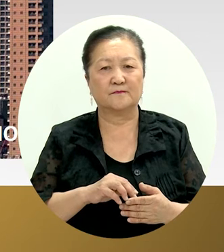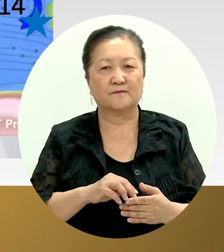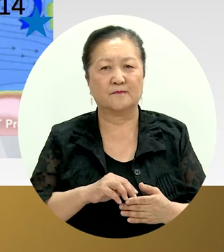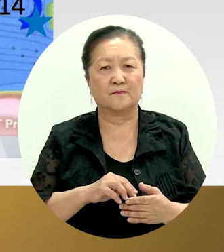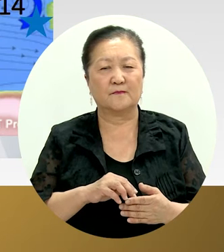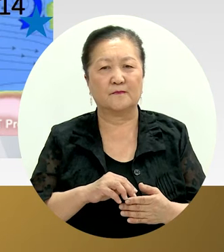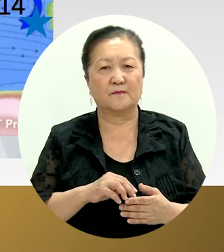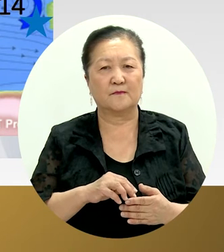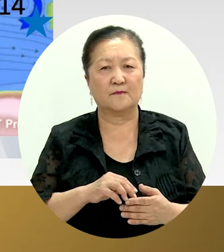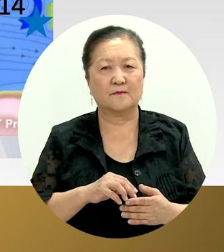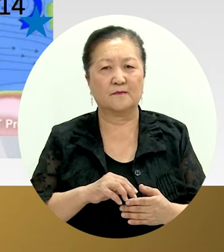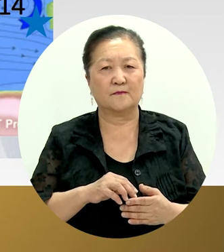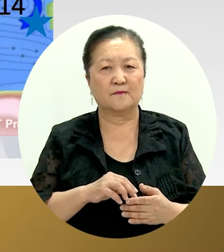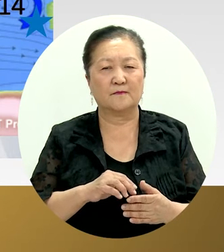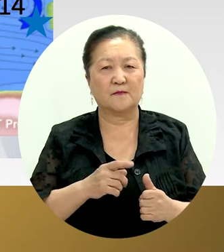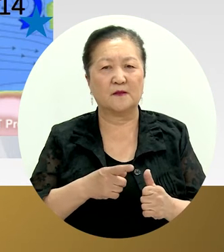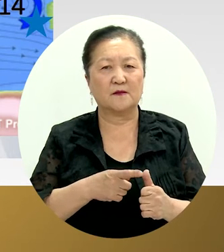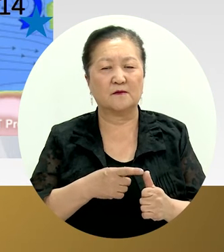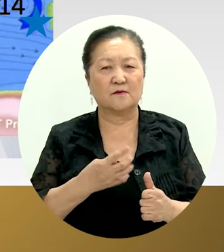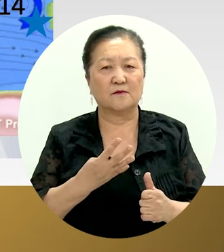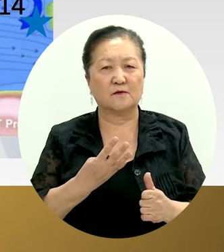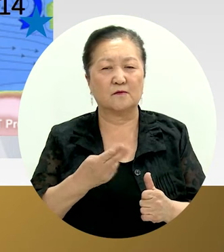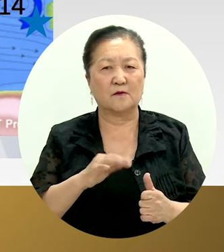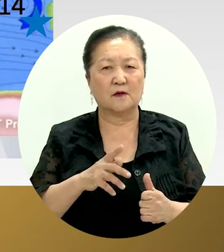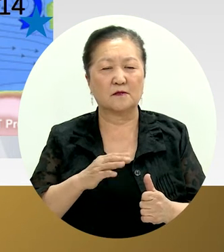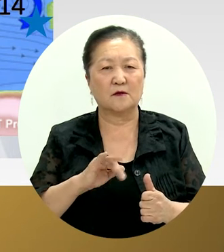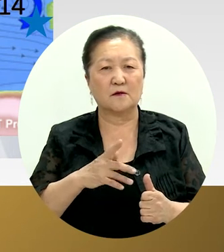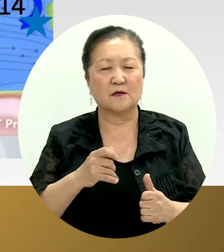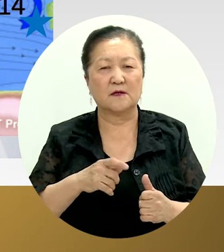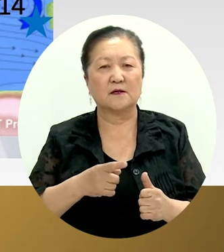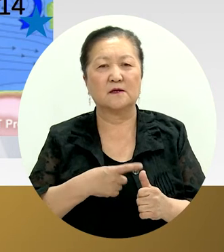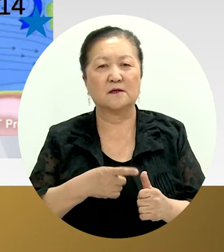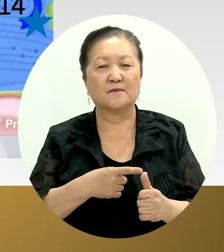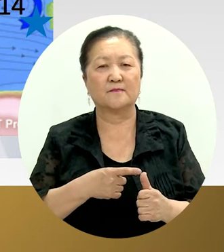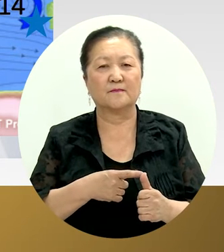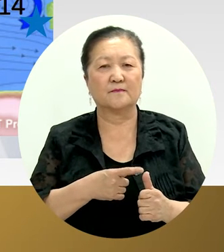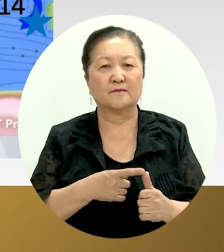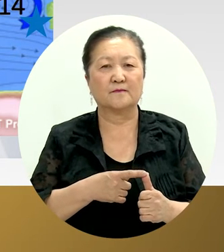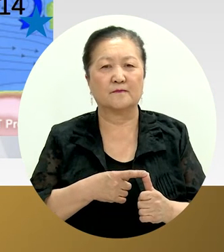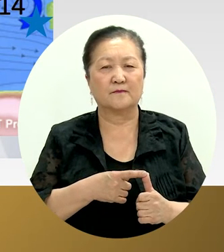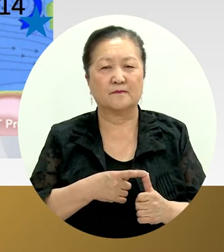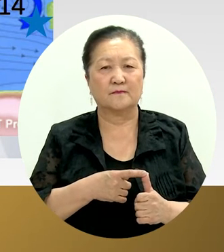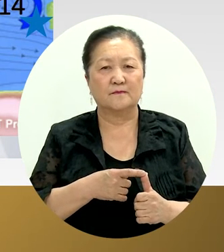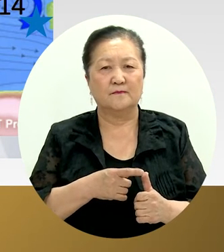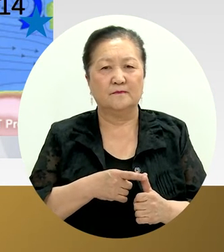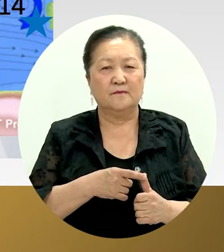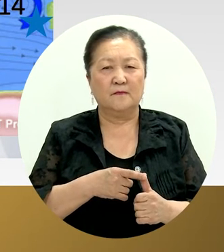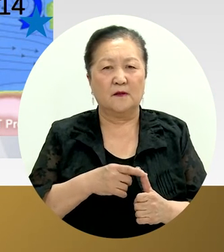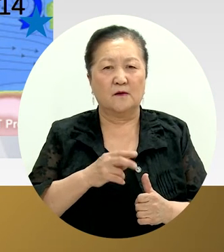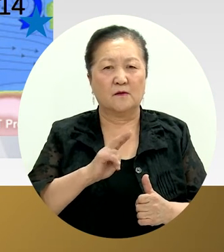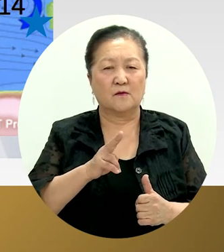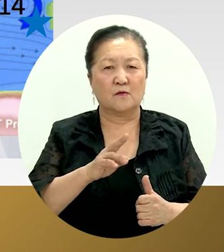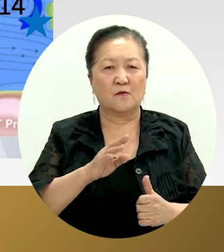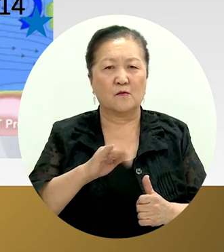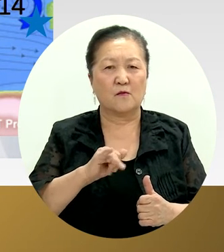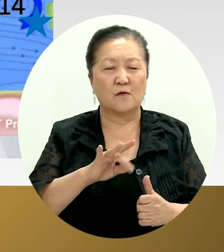За дөрөв дугаартай далайн урсгалын маань нэр нь юу вэ? Хүүхдүүдэд харсан бах тий. Тэгэхээр за дөрөв дугаартай урсгал маань